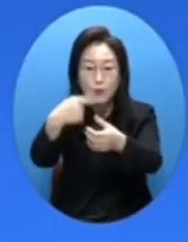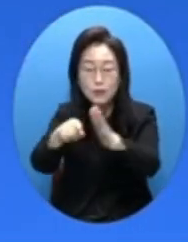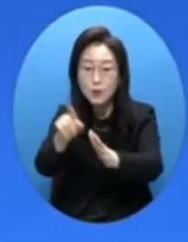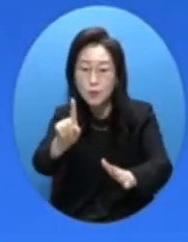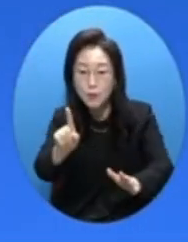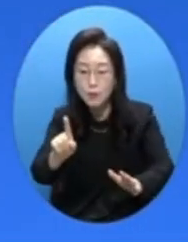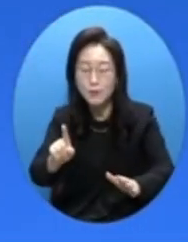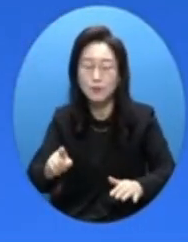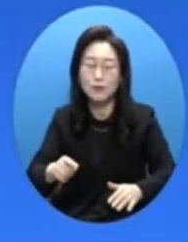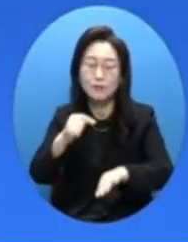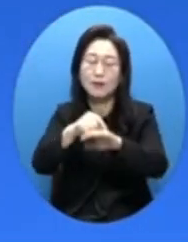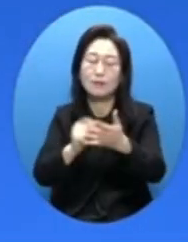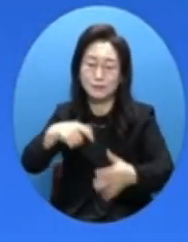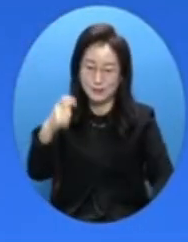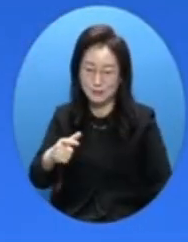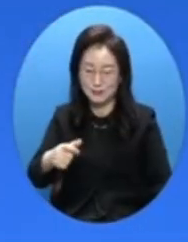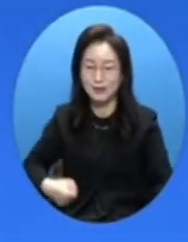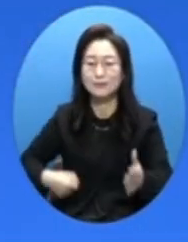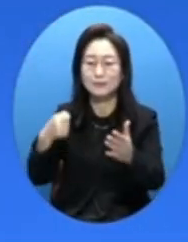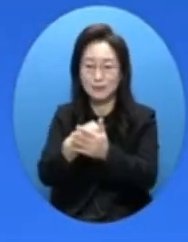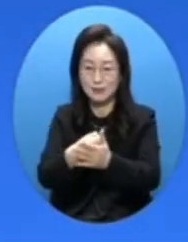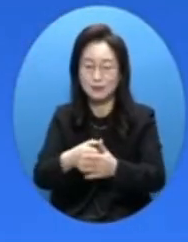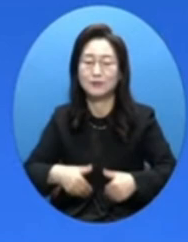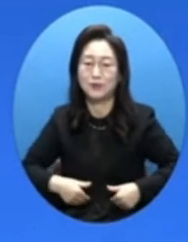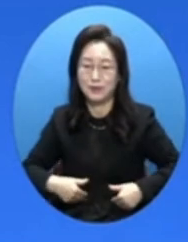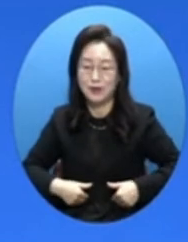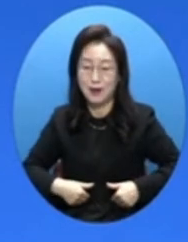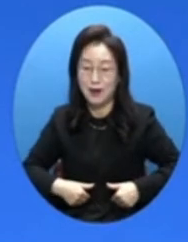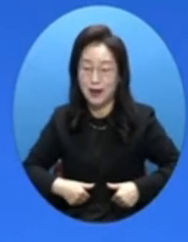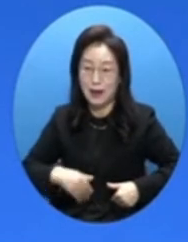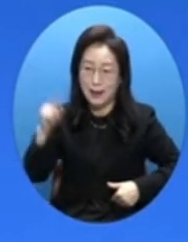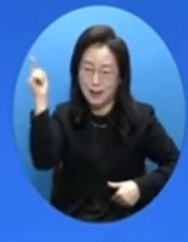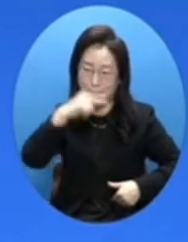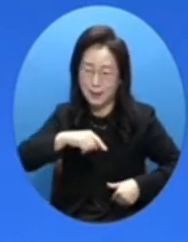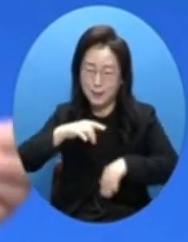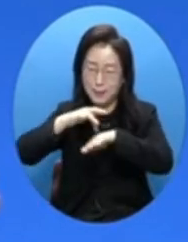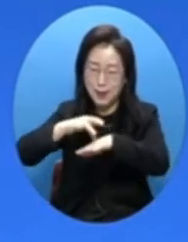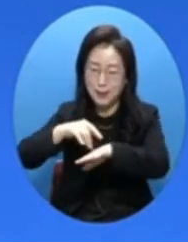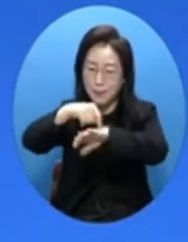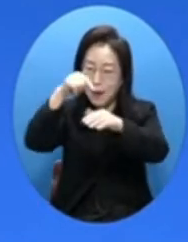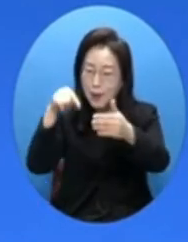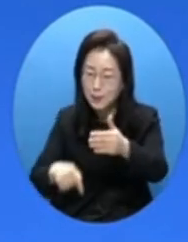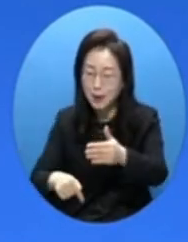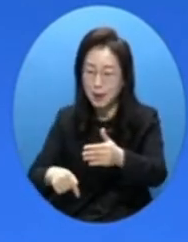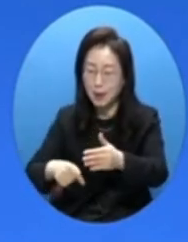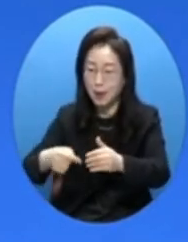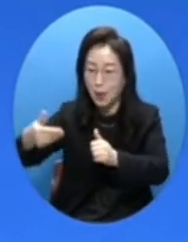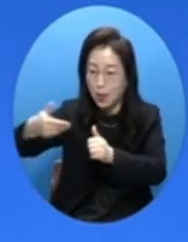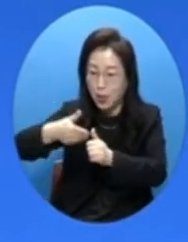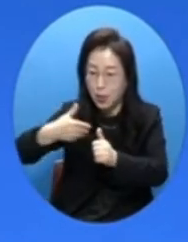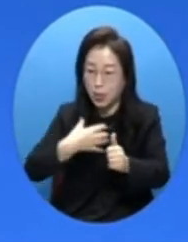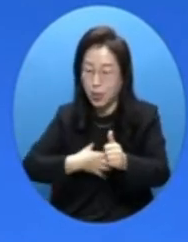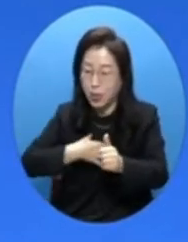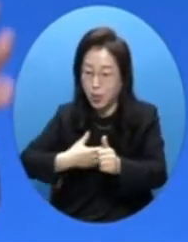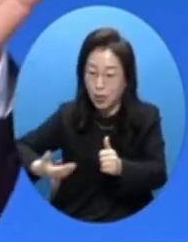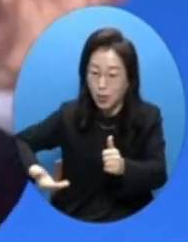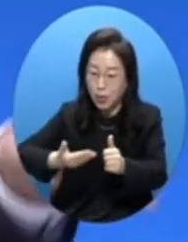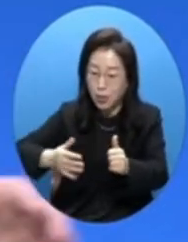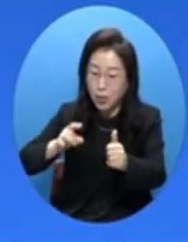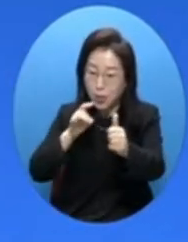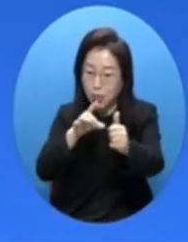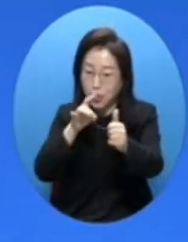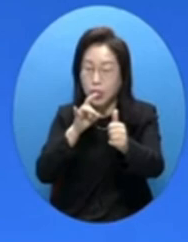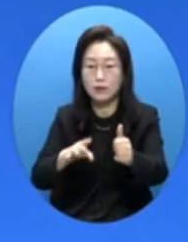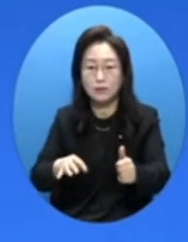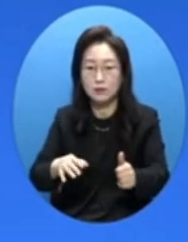마음을 강하게 하고 담대해야 하는 것입니다. 악한 원수 마귀는 우리 마음 가운데 염려, 근심, 걱정을 늘 가져줍니다.